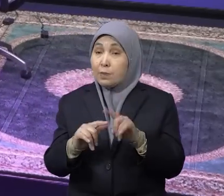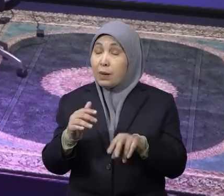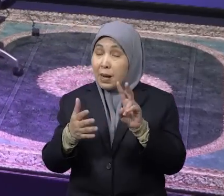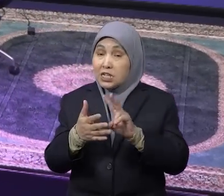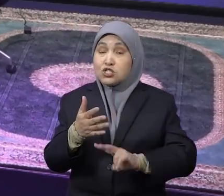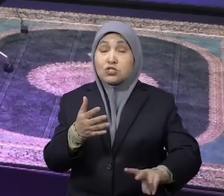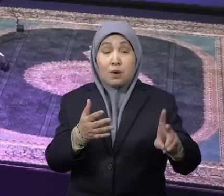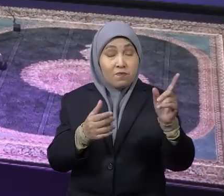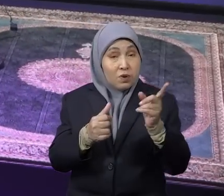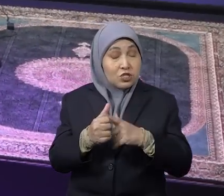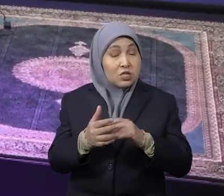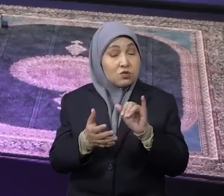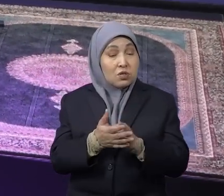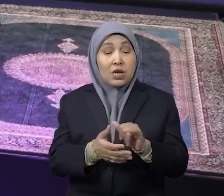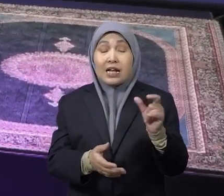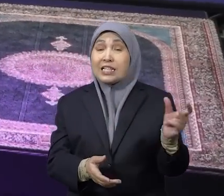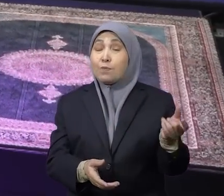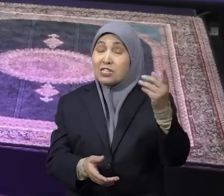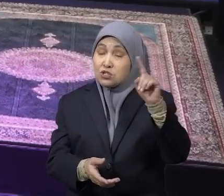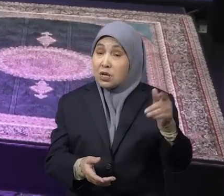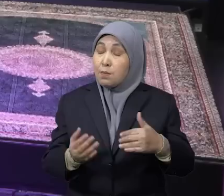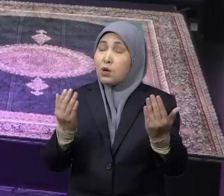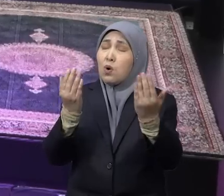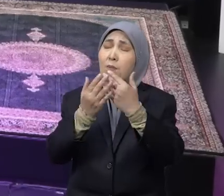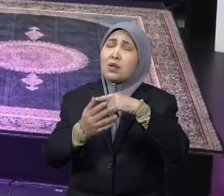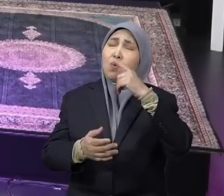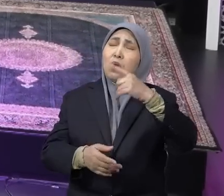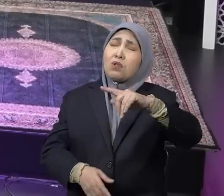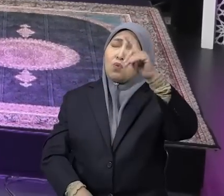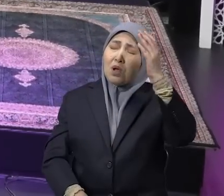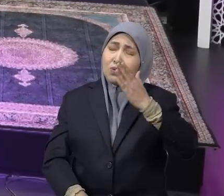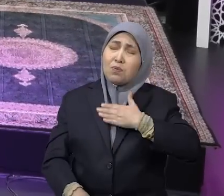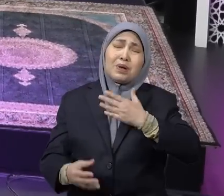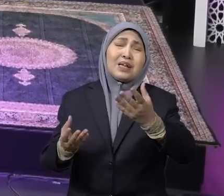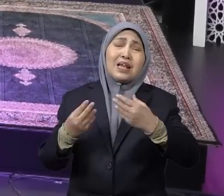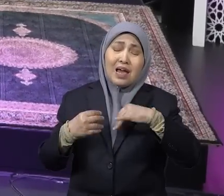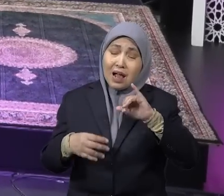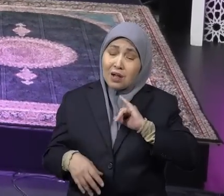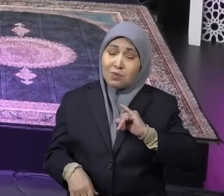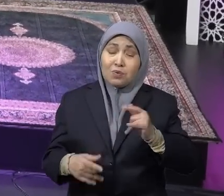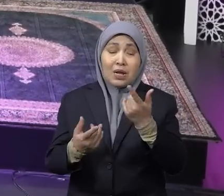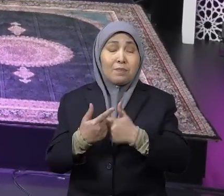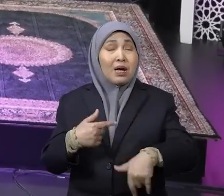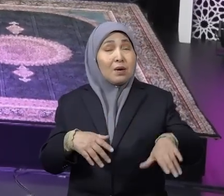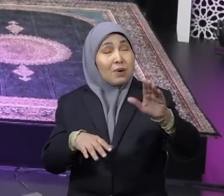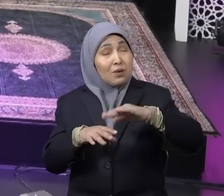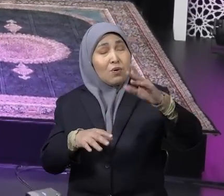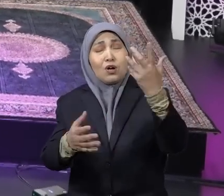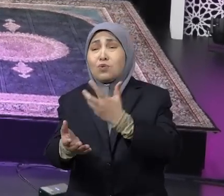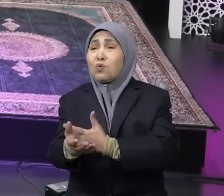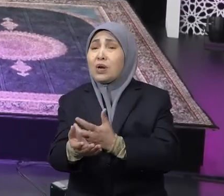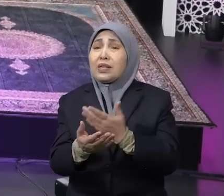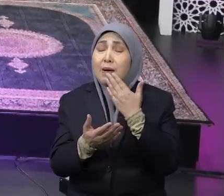dahulu, di sanalah Zakaria berdoa kepada Tuhannya. Dia berkata, wahai Tuhanku, berilah aku daripada sisimu keturunan yang